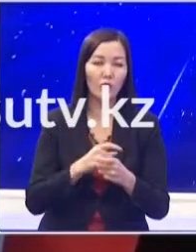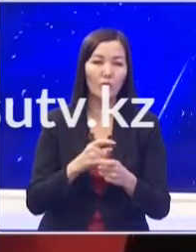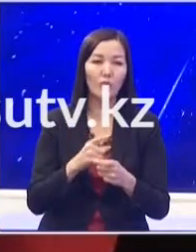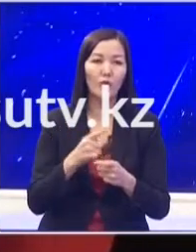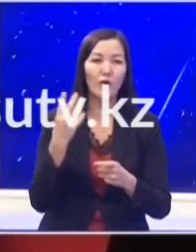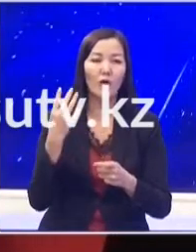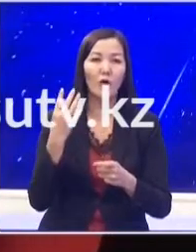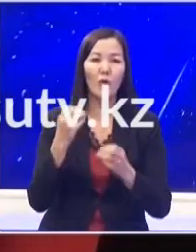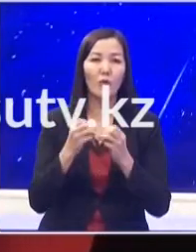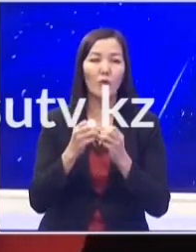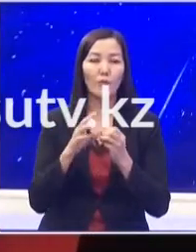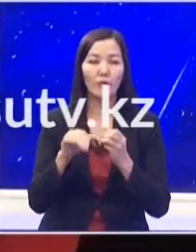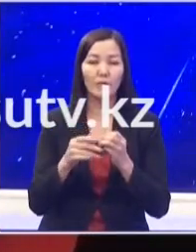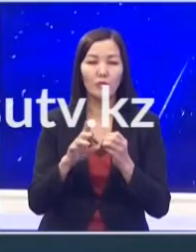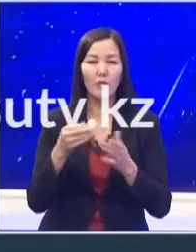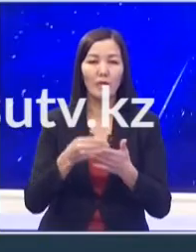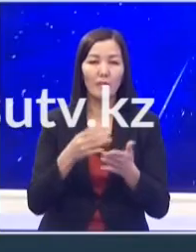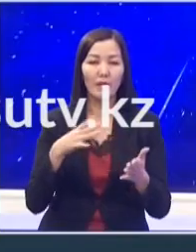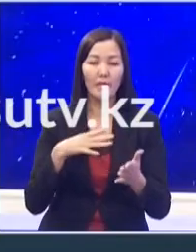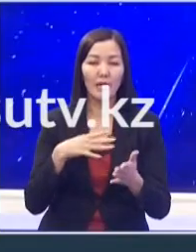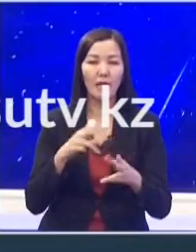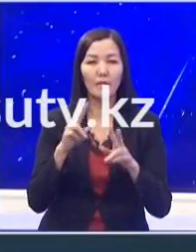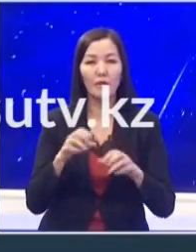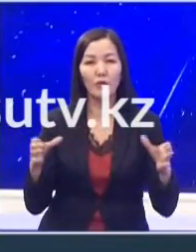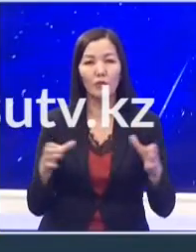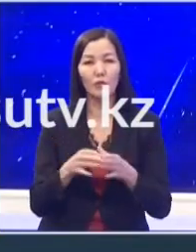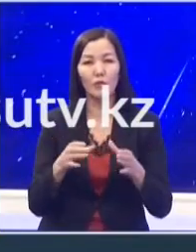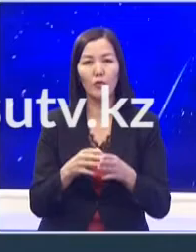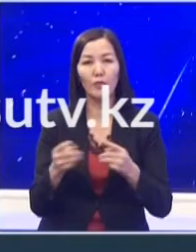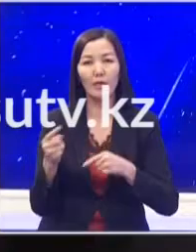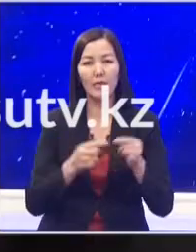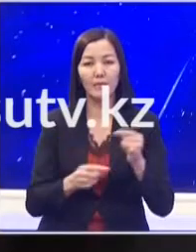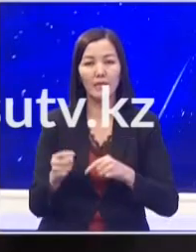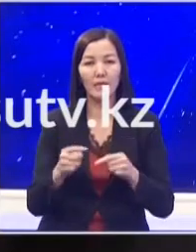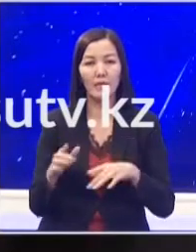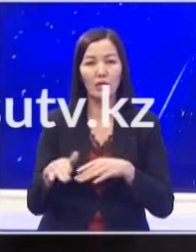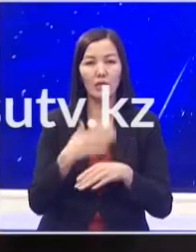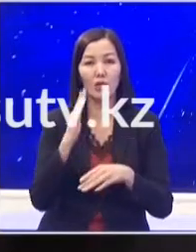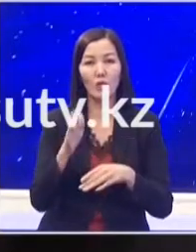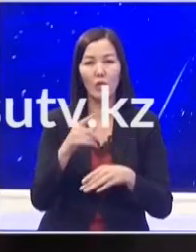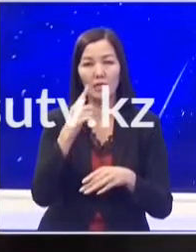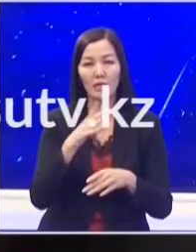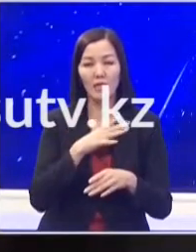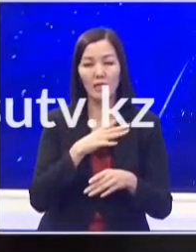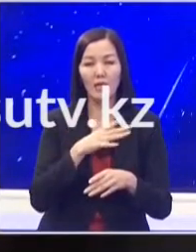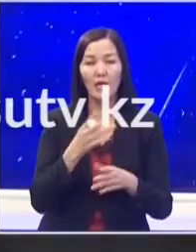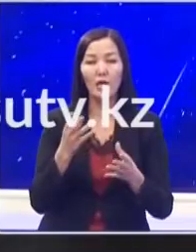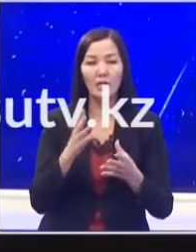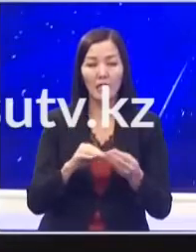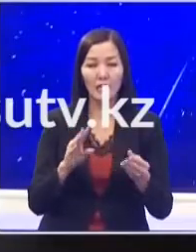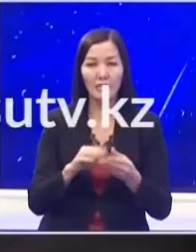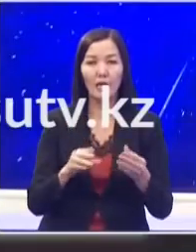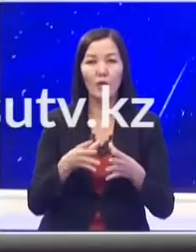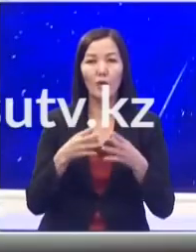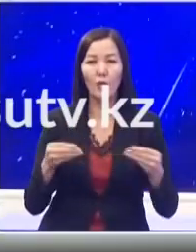45,7%-ға өскен. Негізсіз қымбатшылыққа байланысты мониторинг тобы жеке кәсіпкерлікке шара қолданылатынын жеткізді. Мұнымен қоса